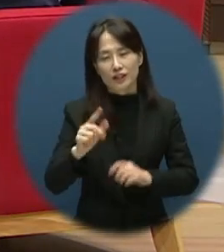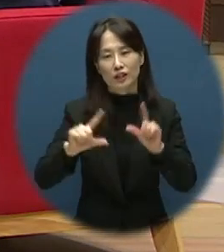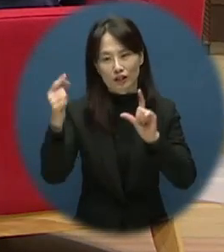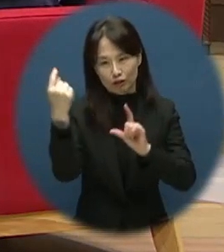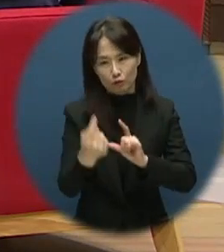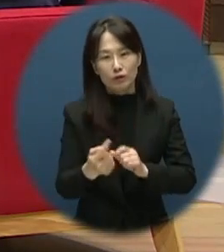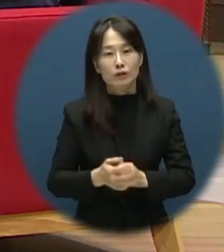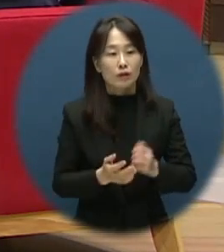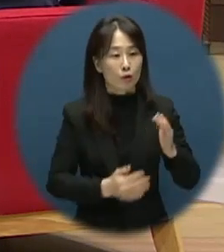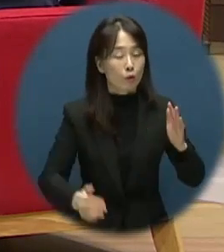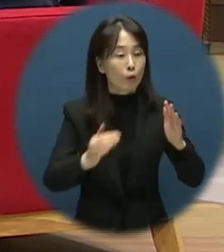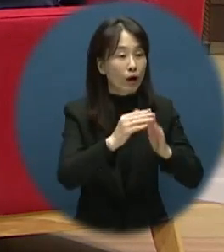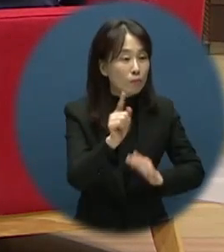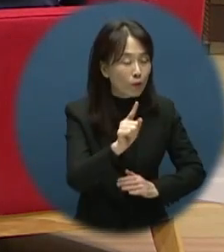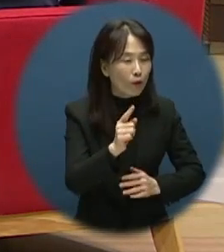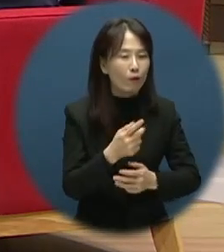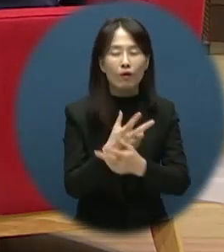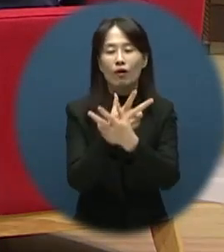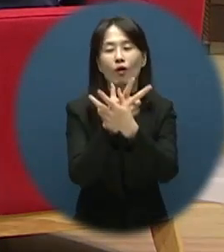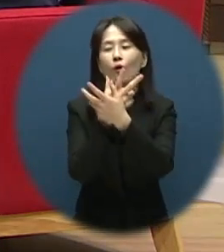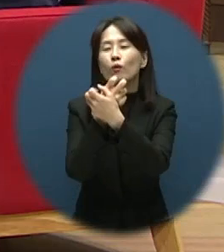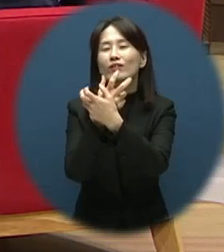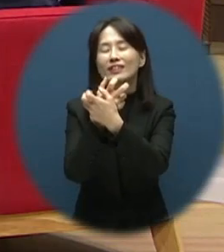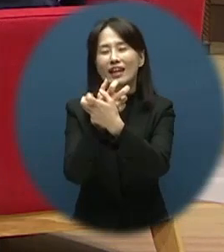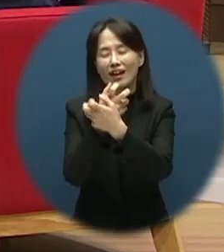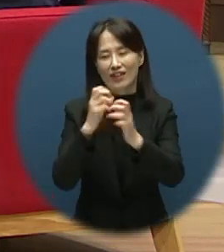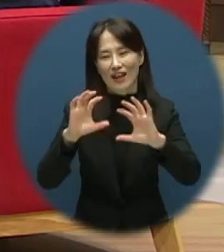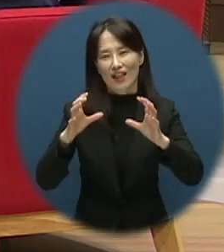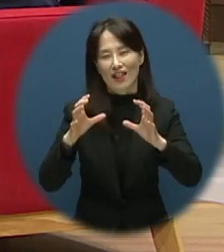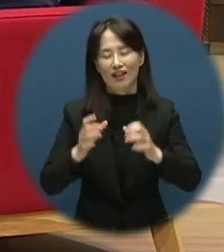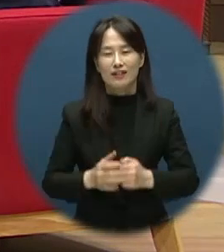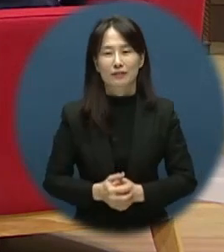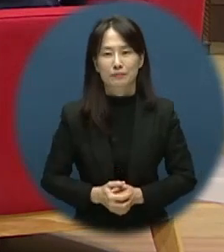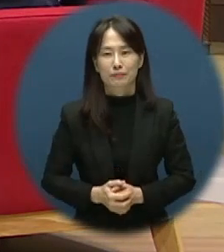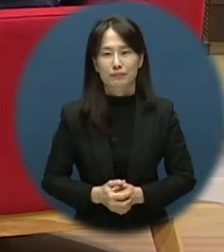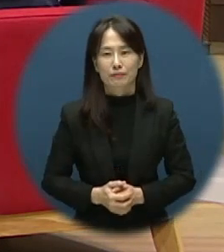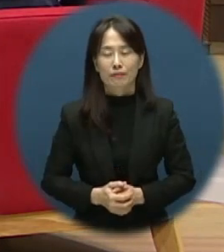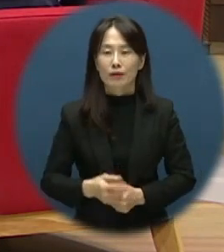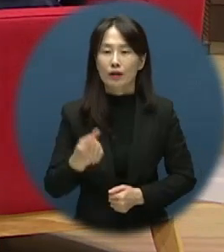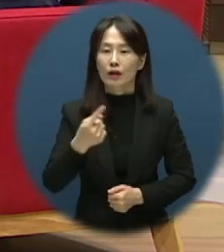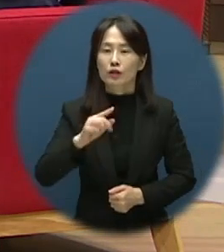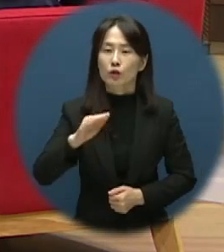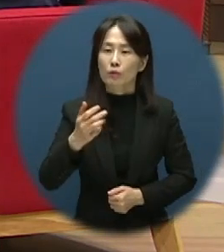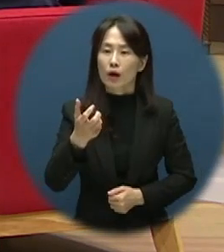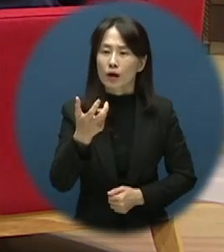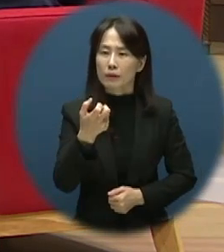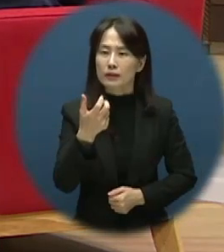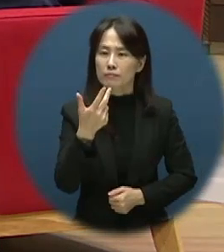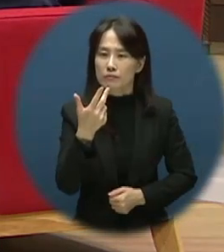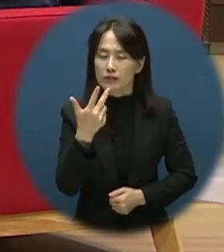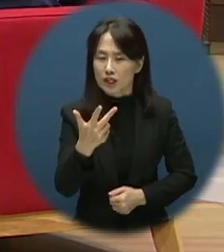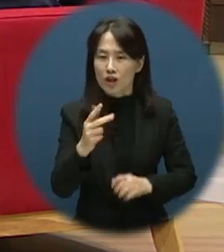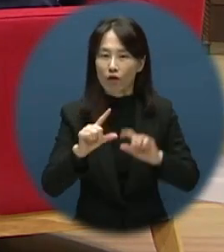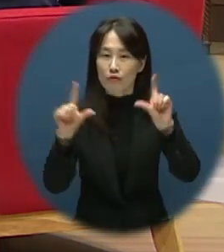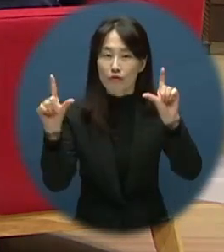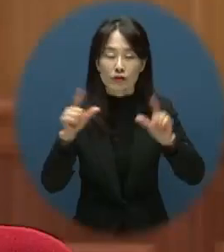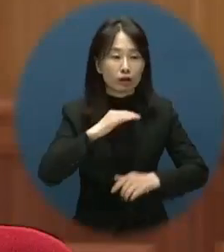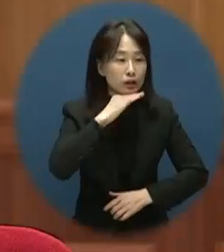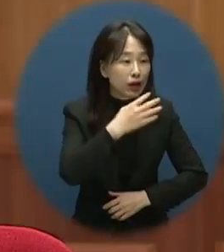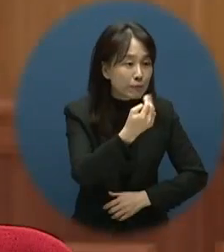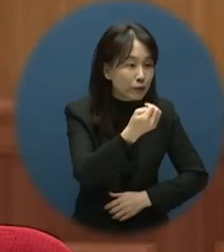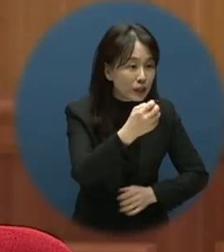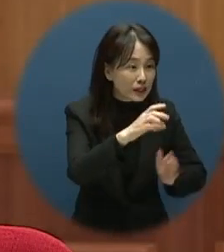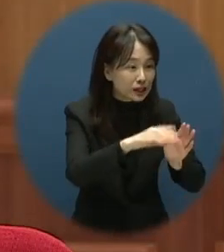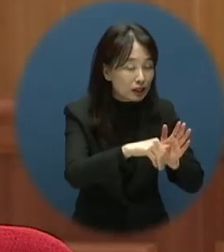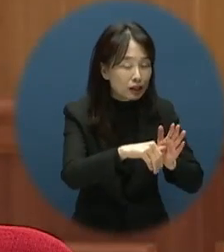고향은 오스트리아. 오스트리아. 예. 네, 원래 고향이 오스트리아고 87년에 아주 젊은 나이에 몇 살 때죠, 그때가?